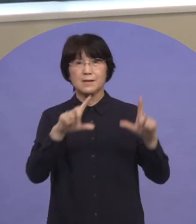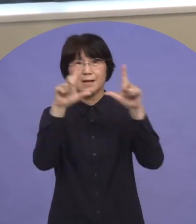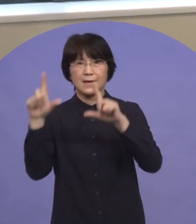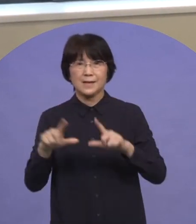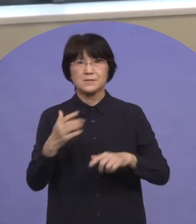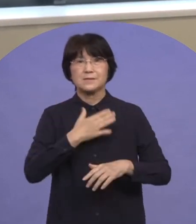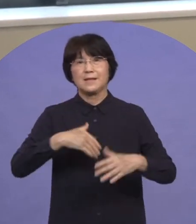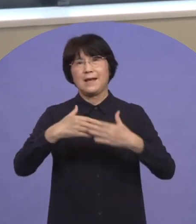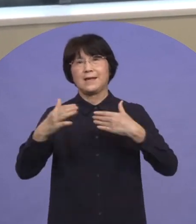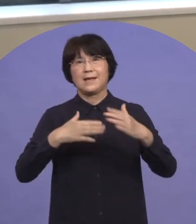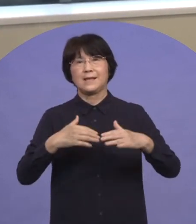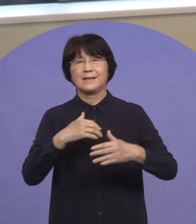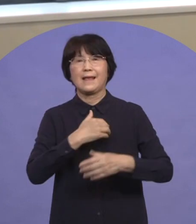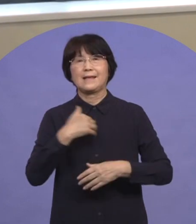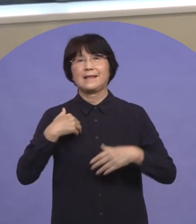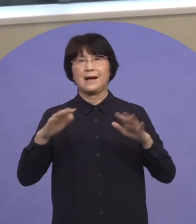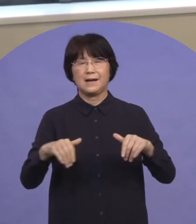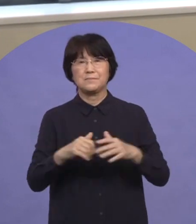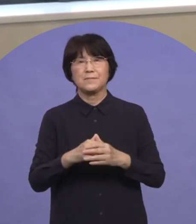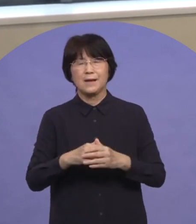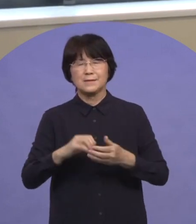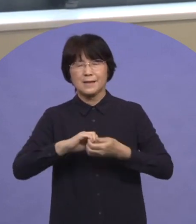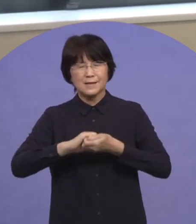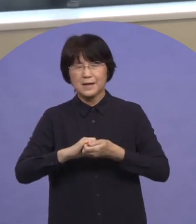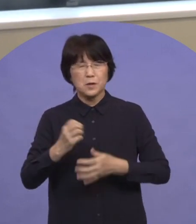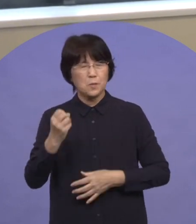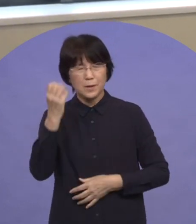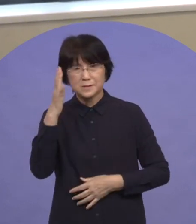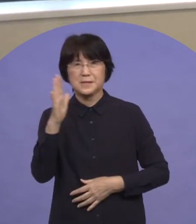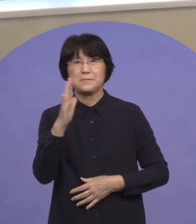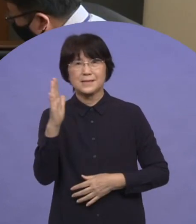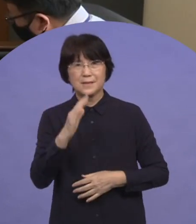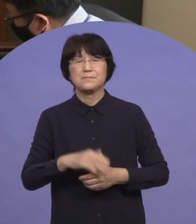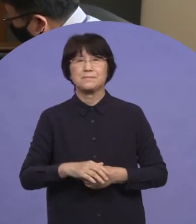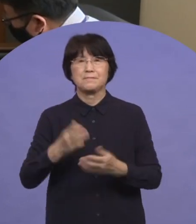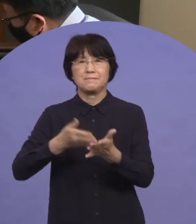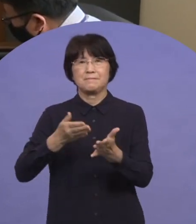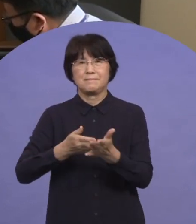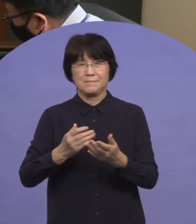絶対に忘れませんと話しました。